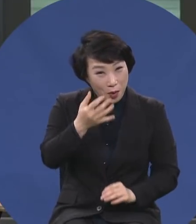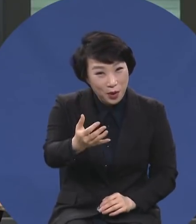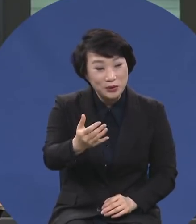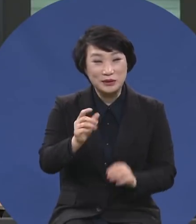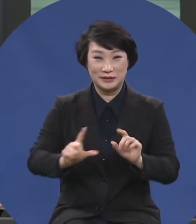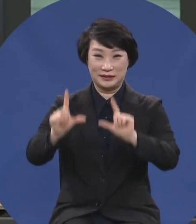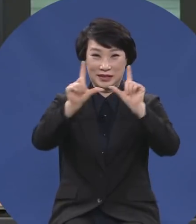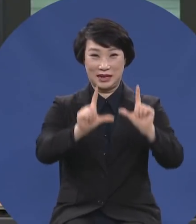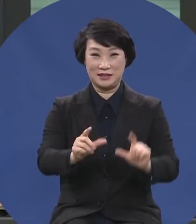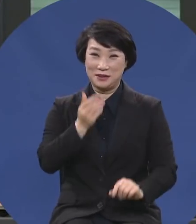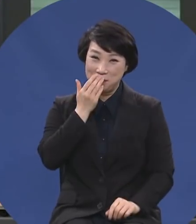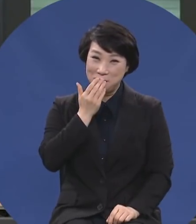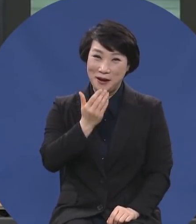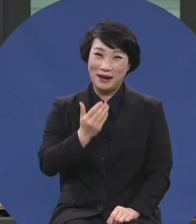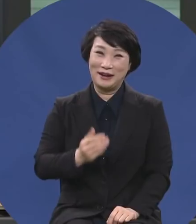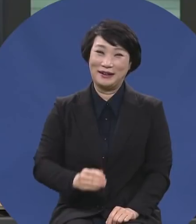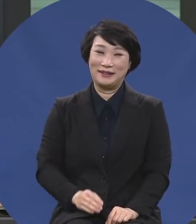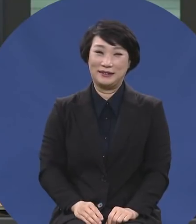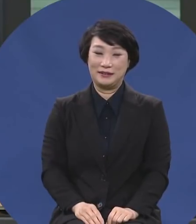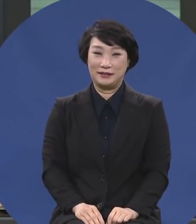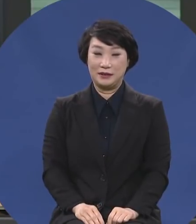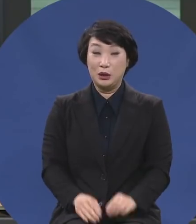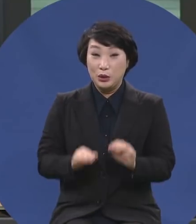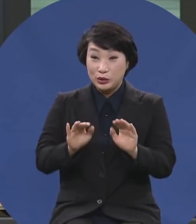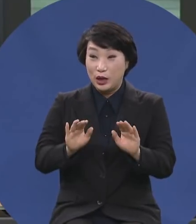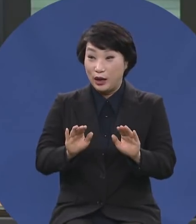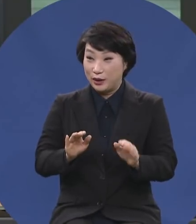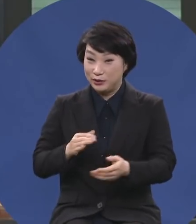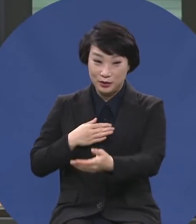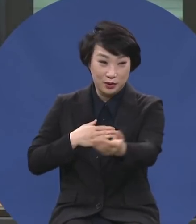나타내며 살리라. 그러니까